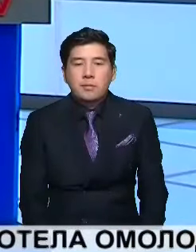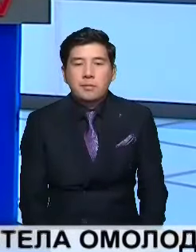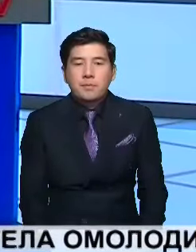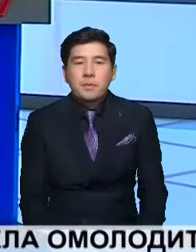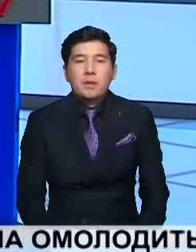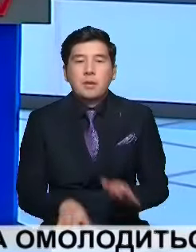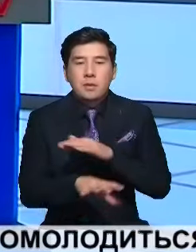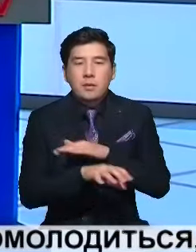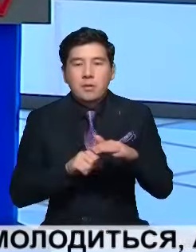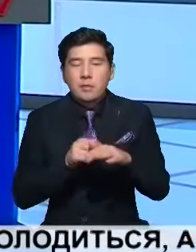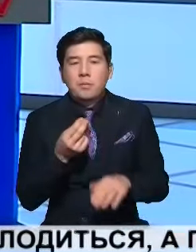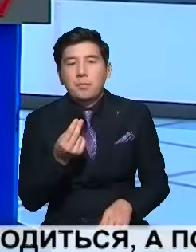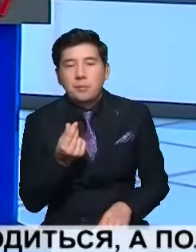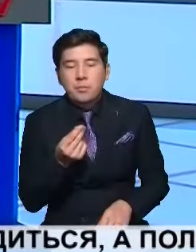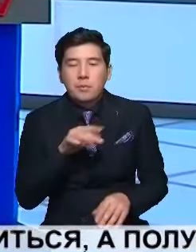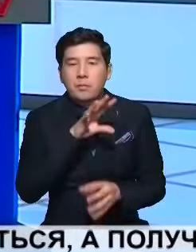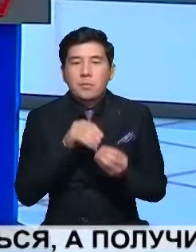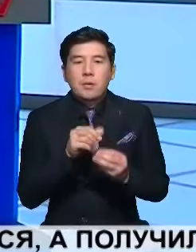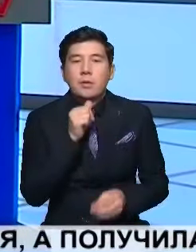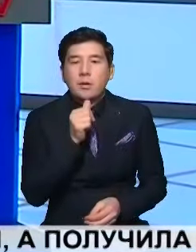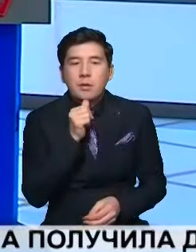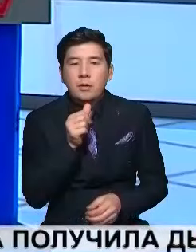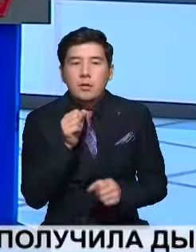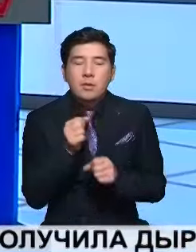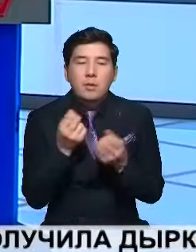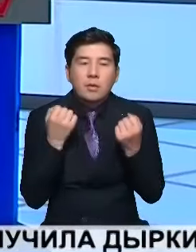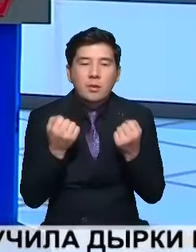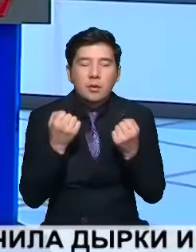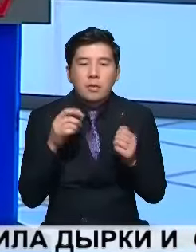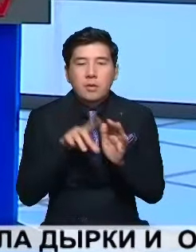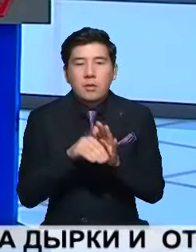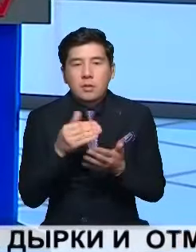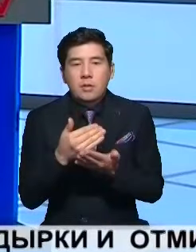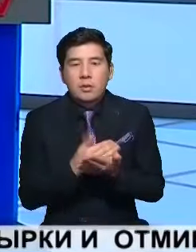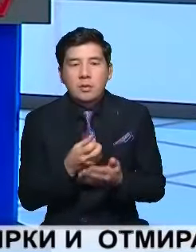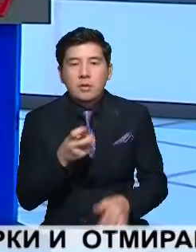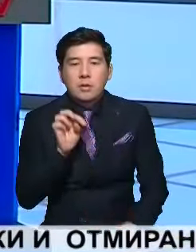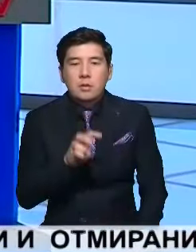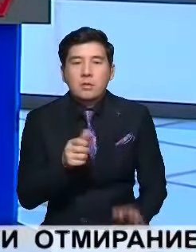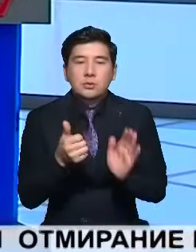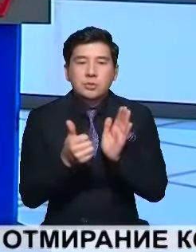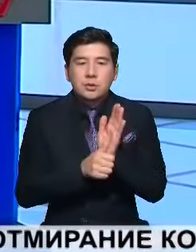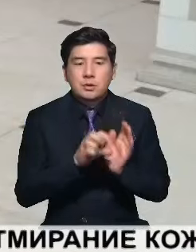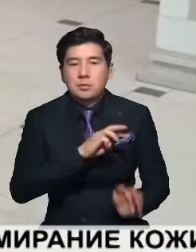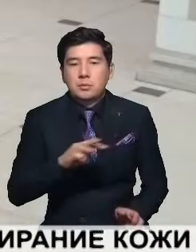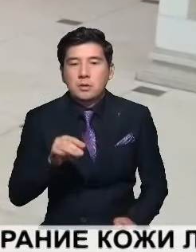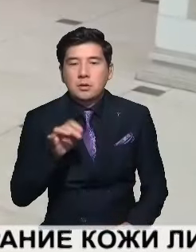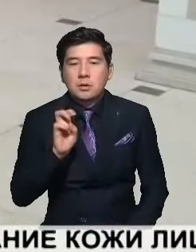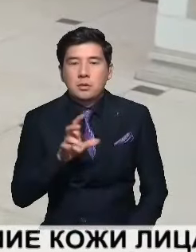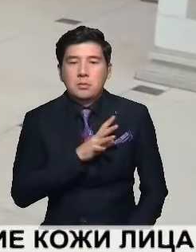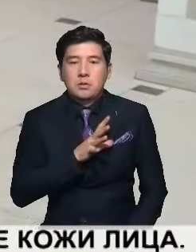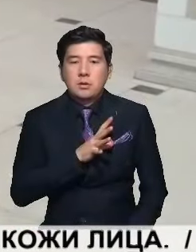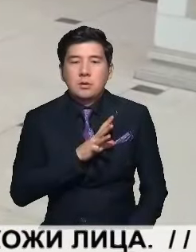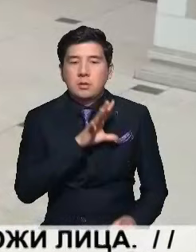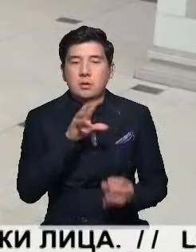На хищение бюджетных миллионов поймали кустанайского тренера по шорт-треку. Спортивный наставник присвоил почти 6 миллионов тенге. По информации